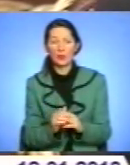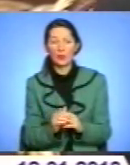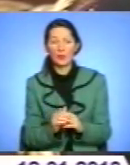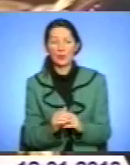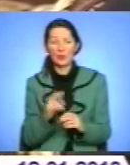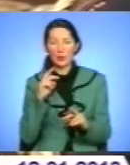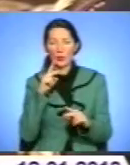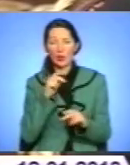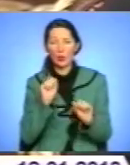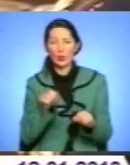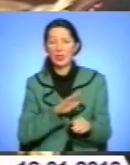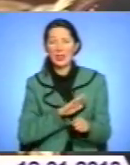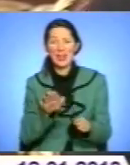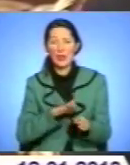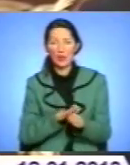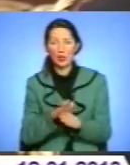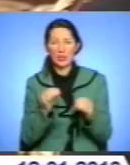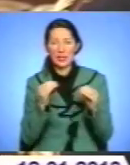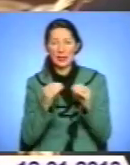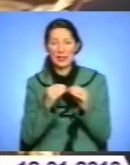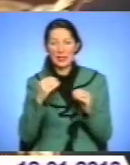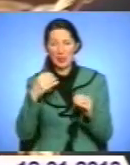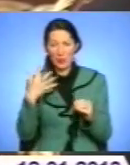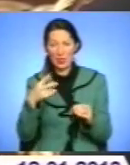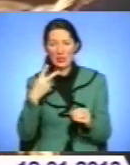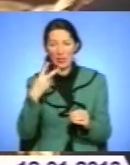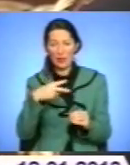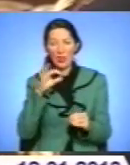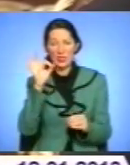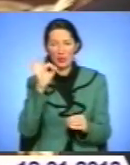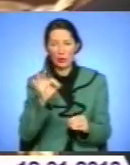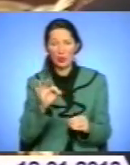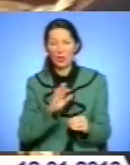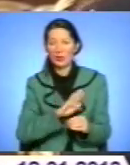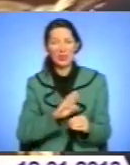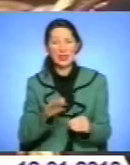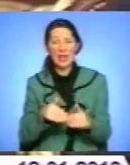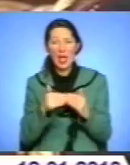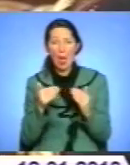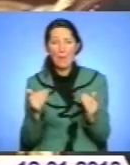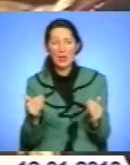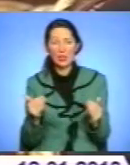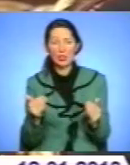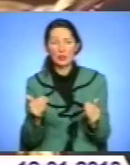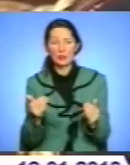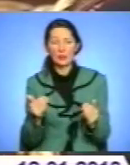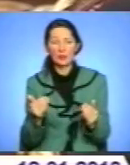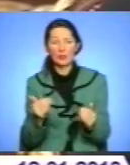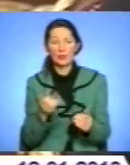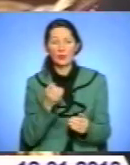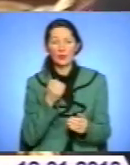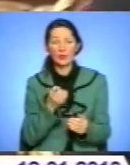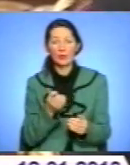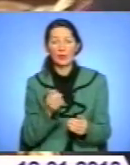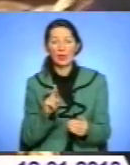Можна недовиконати його на 10, на 15, на 20%, ну не більше. Миколай,